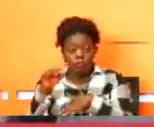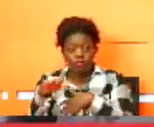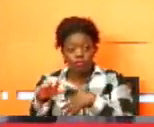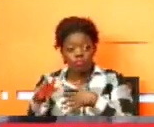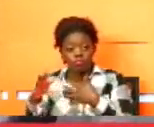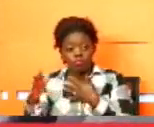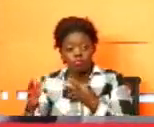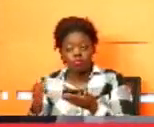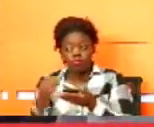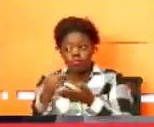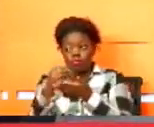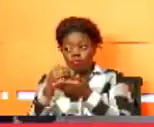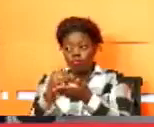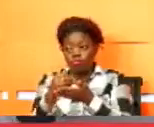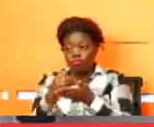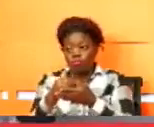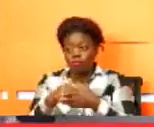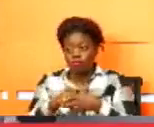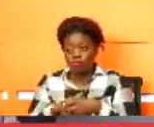obuyambi